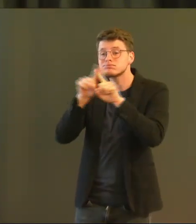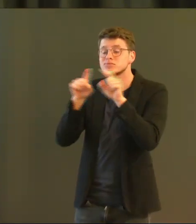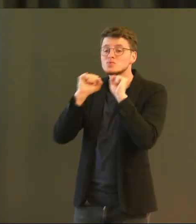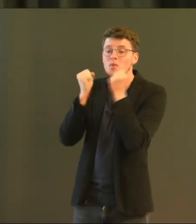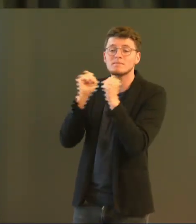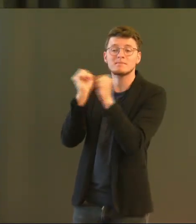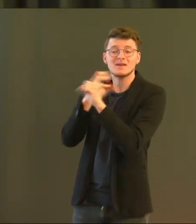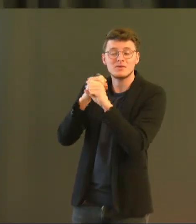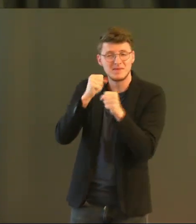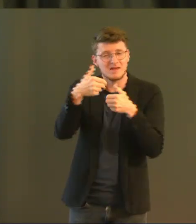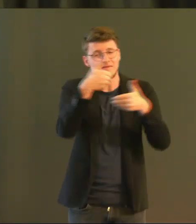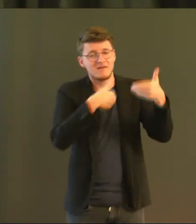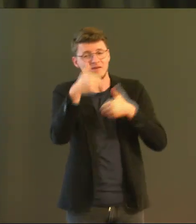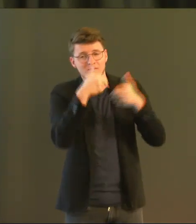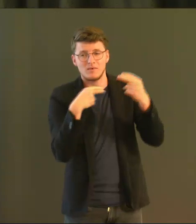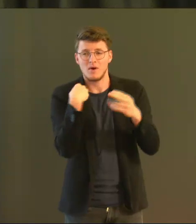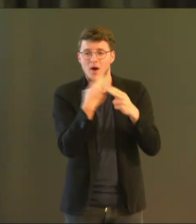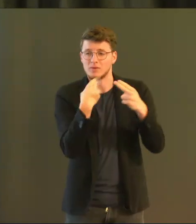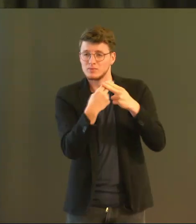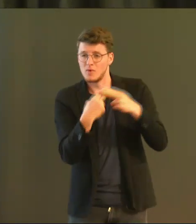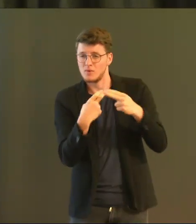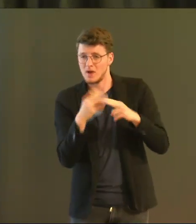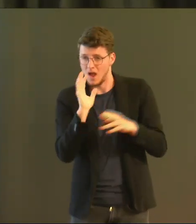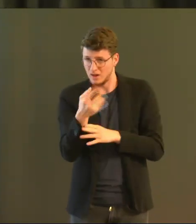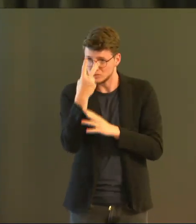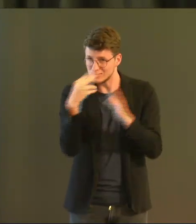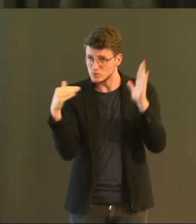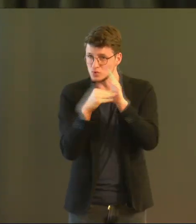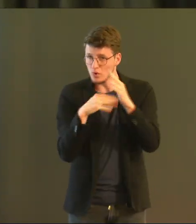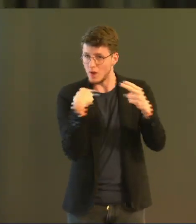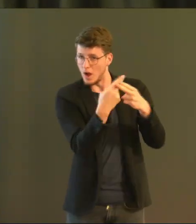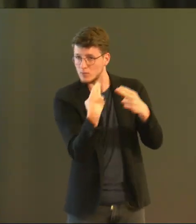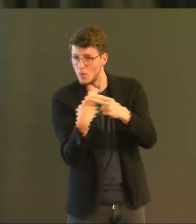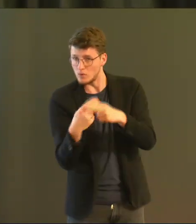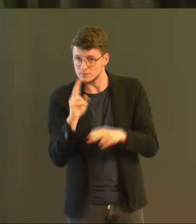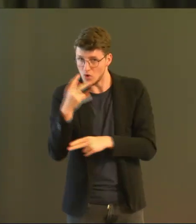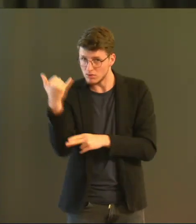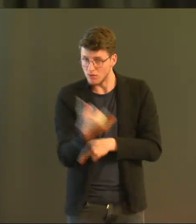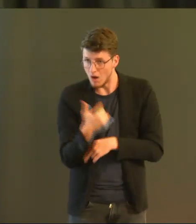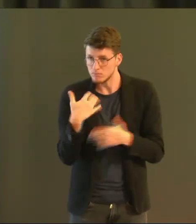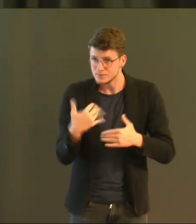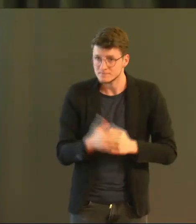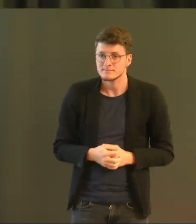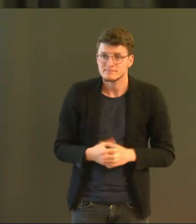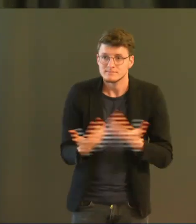il est maintenant avec la chine à la feria exit en